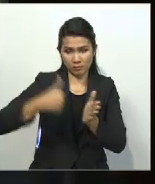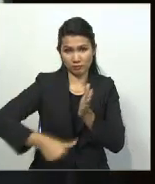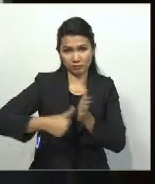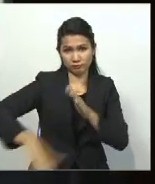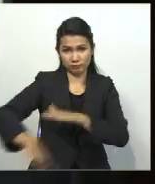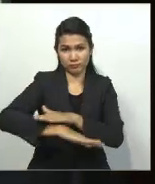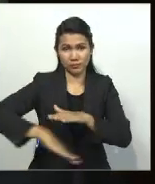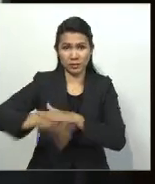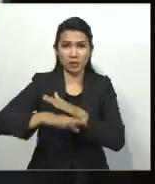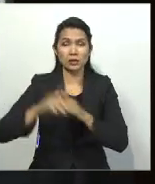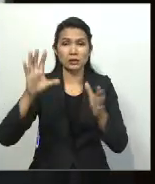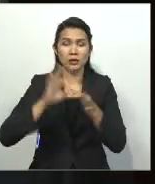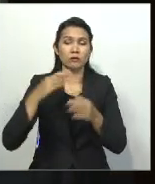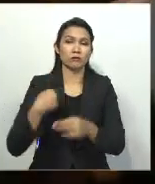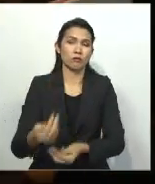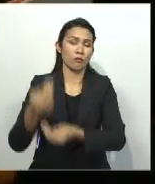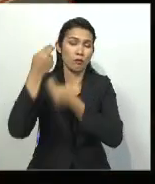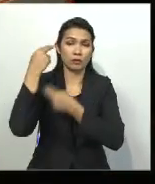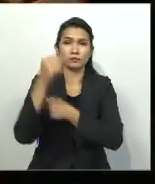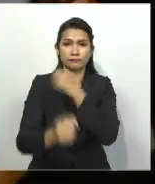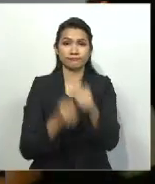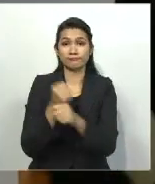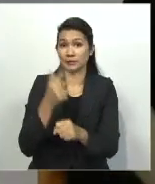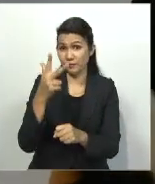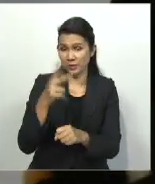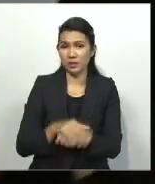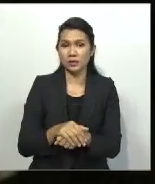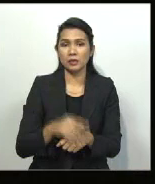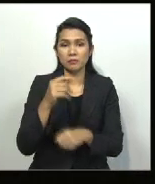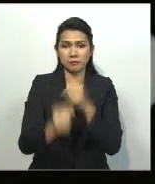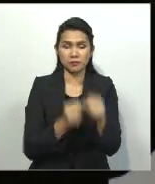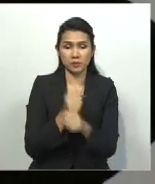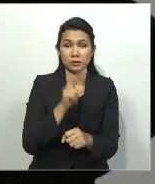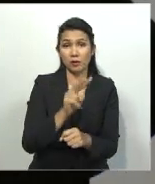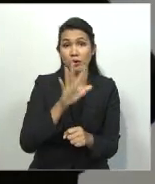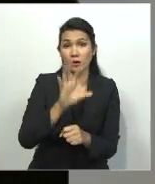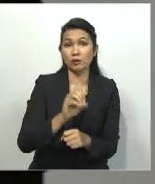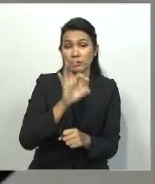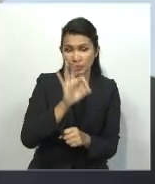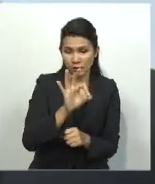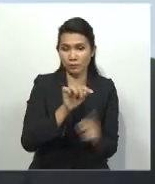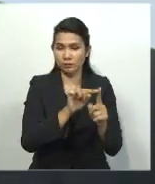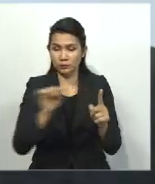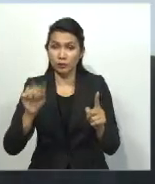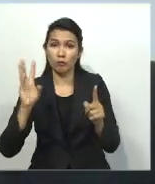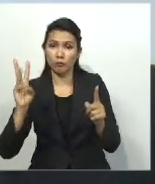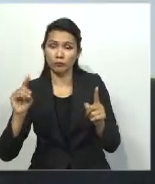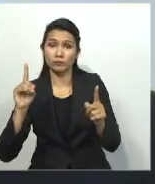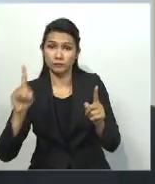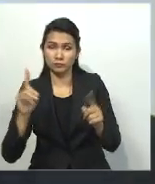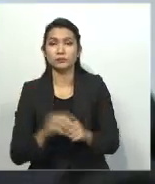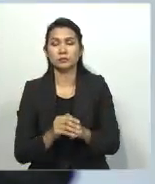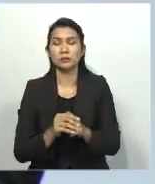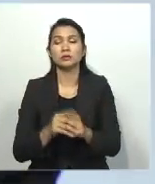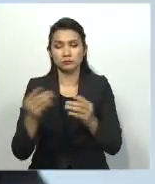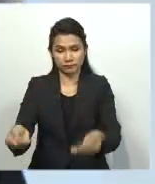ได้บุคคลธรรมดาย้อนหลังเป็นเวลาติดต่อกัน3ปีก็คือตั้งแต่ปี2559ถึงปี2561